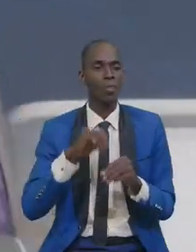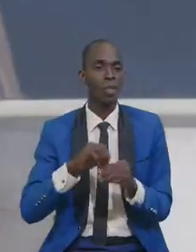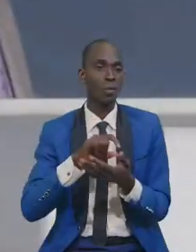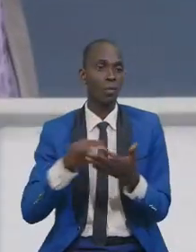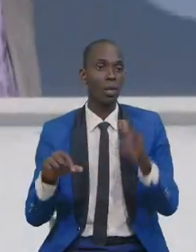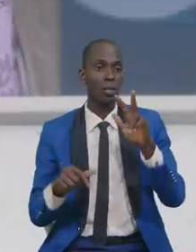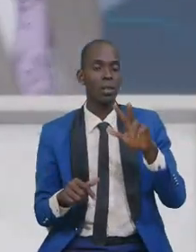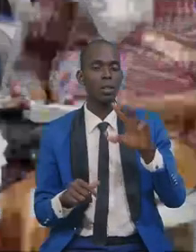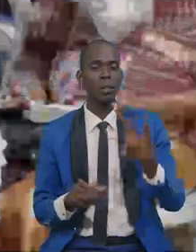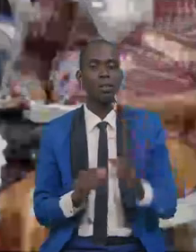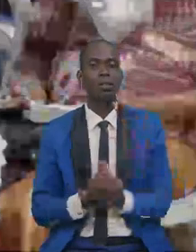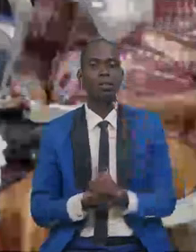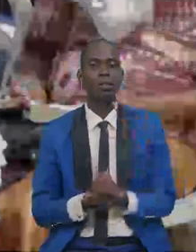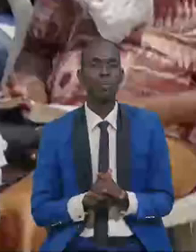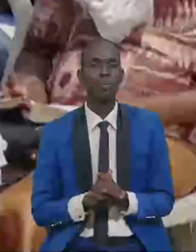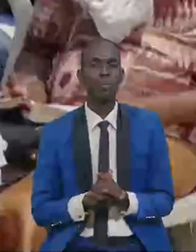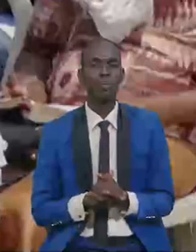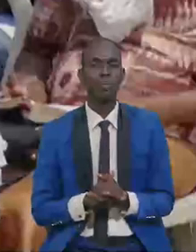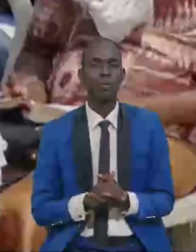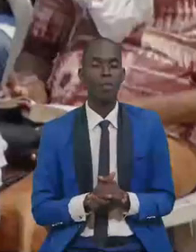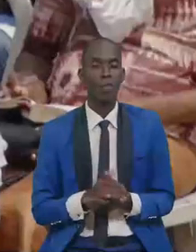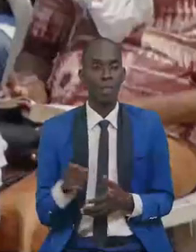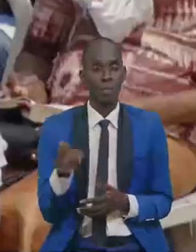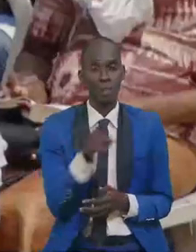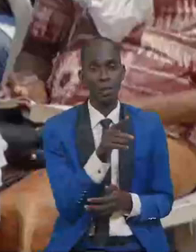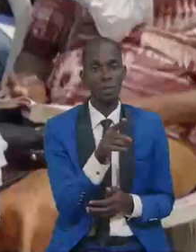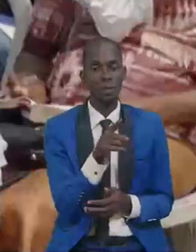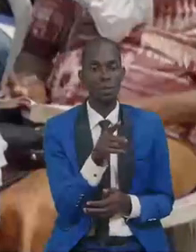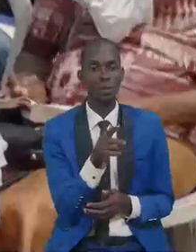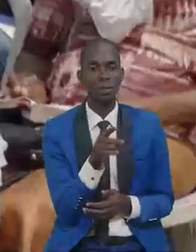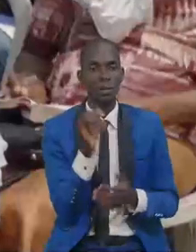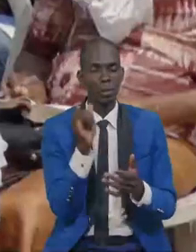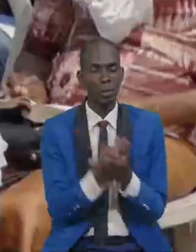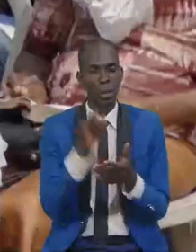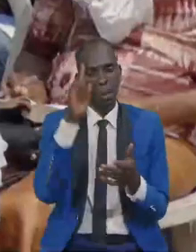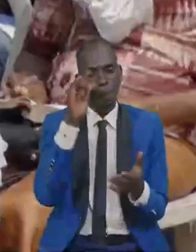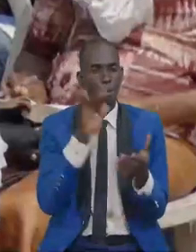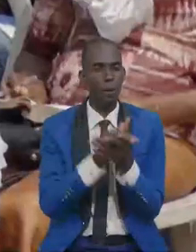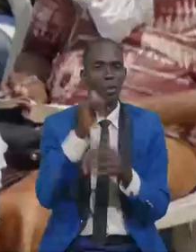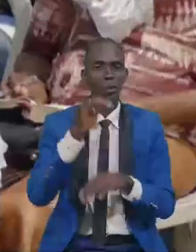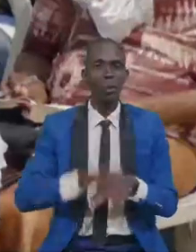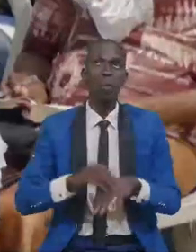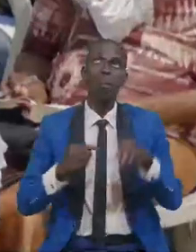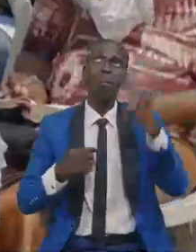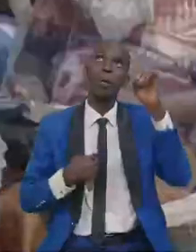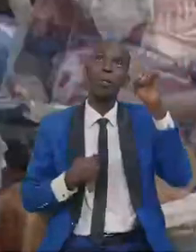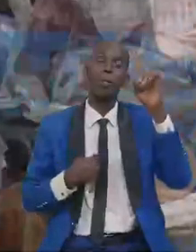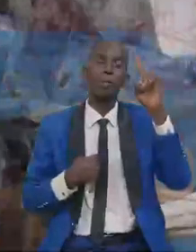Verset 38. Celui qui croit en